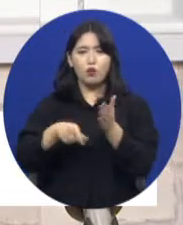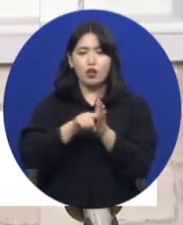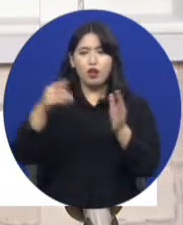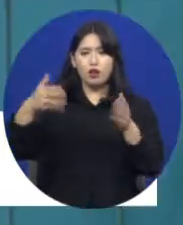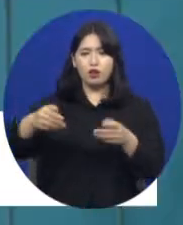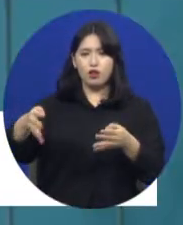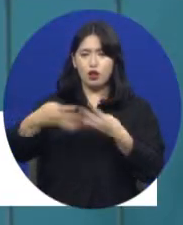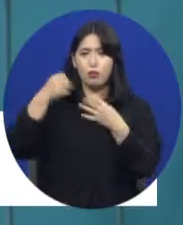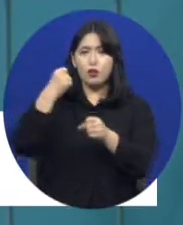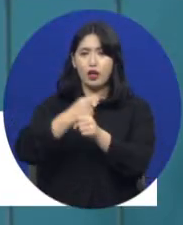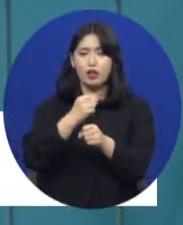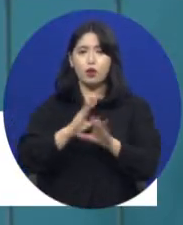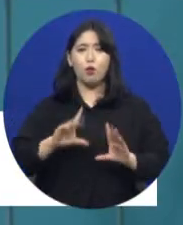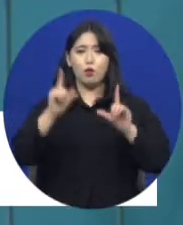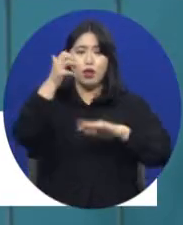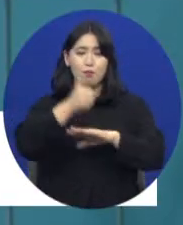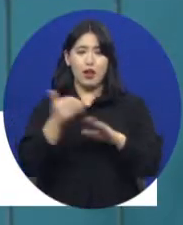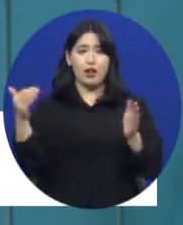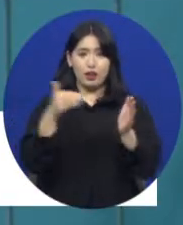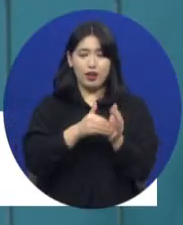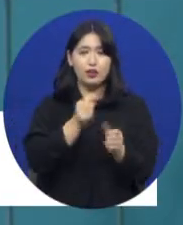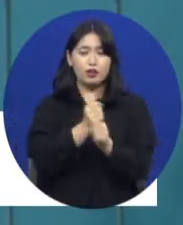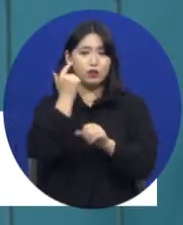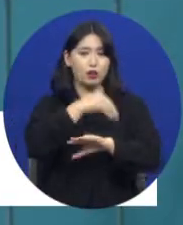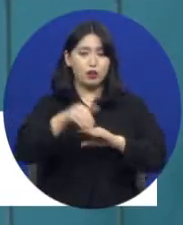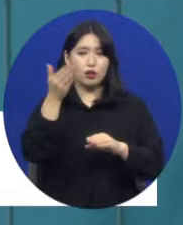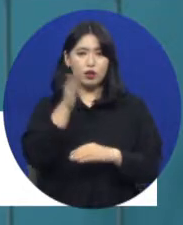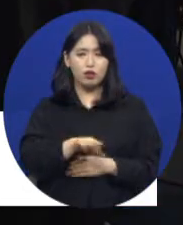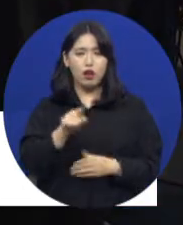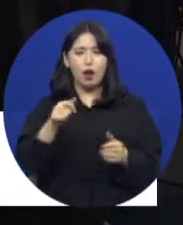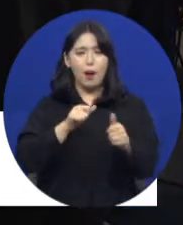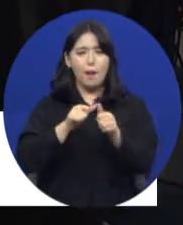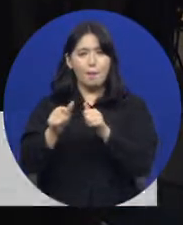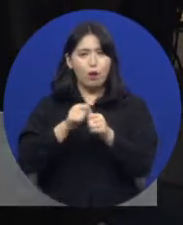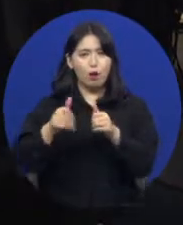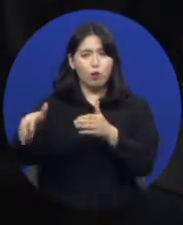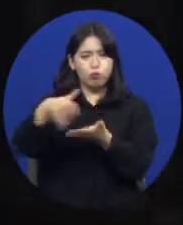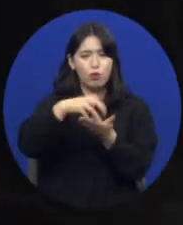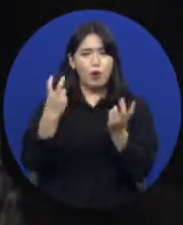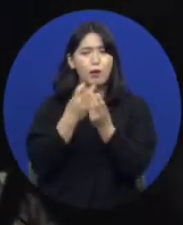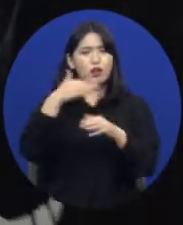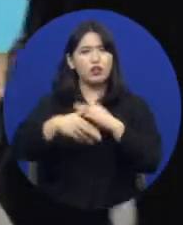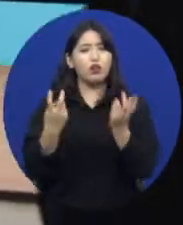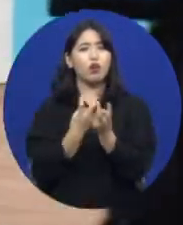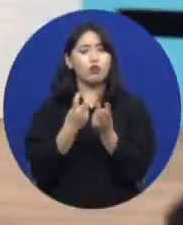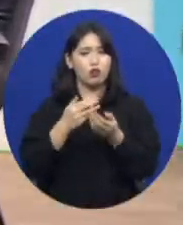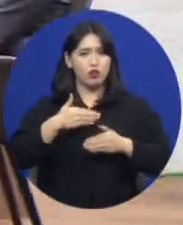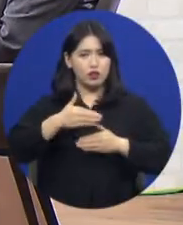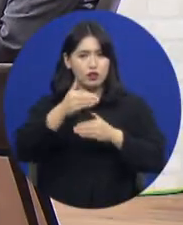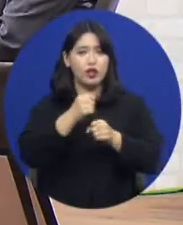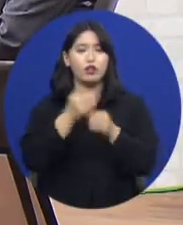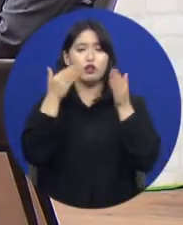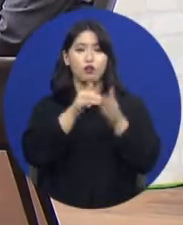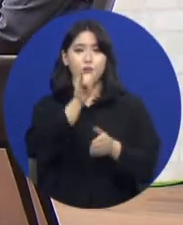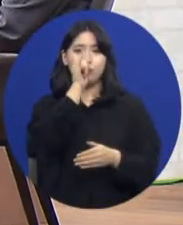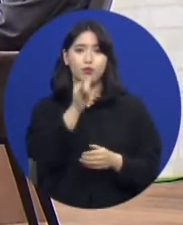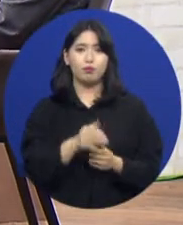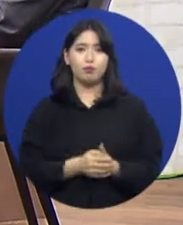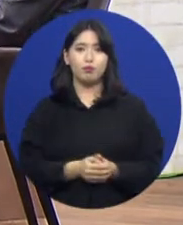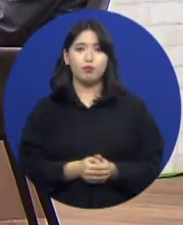올해 말까지 결과를 도출 할 계획인데 이런 수렴이 어떤 방식으로 이루어질 지 주목됩니다 mbc 뉴스 박성 덩